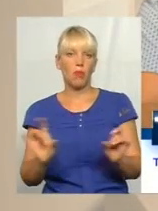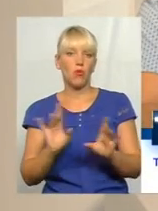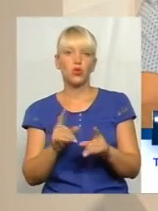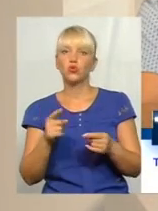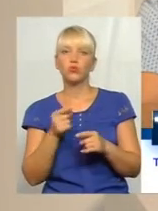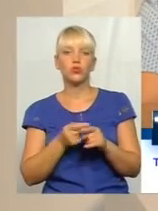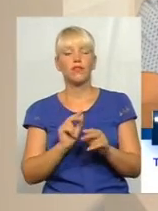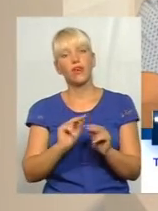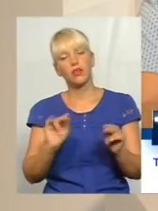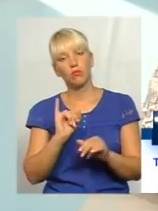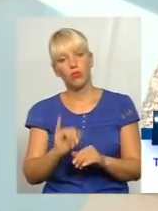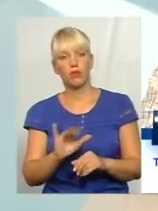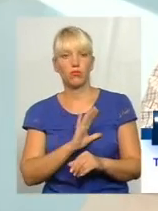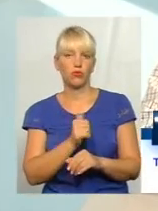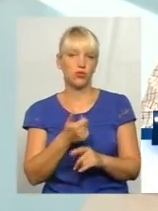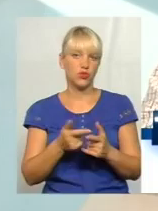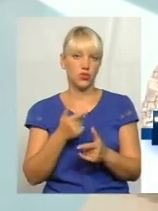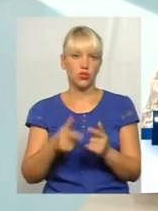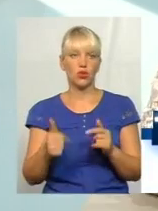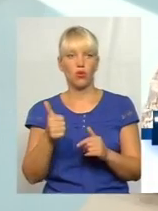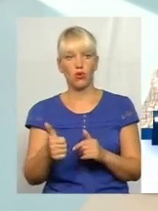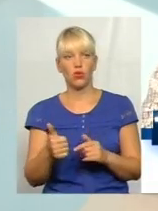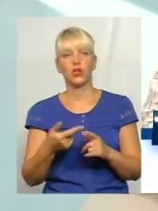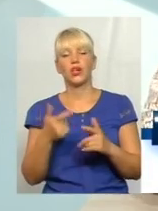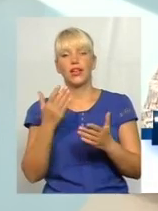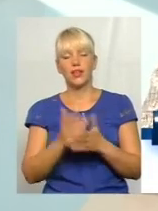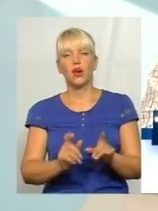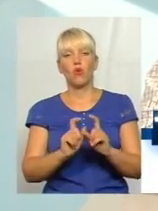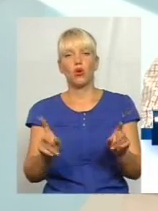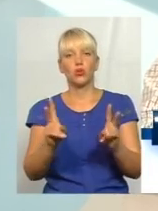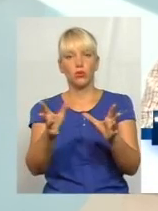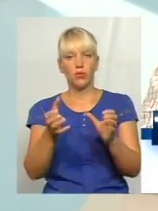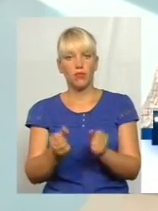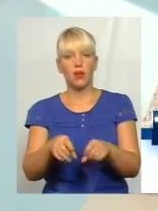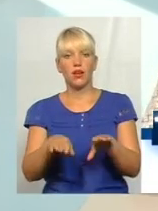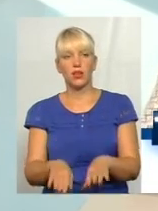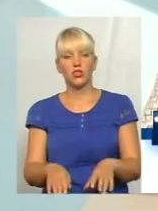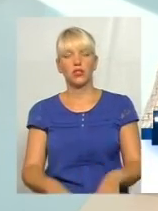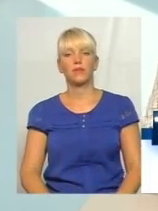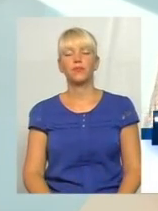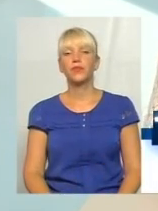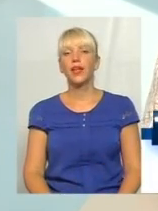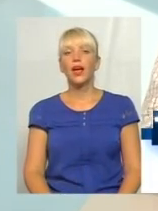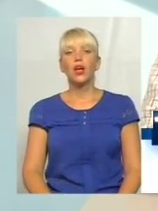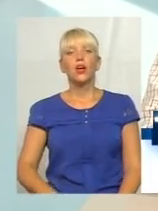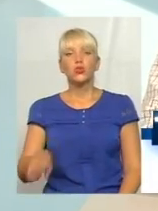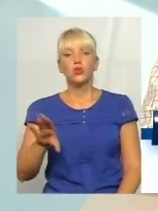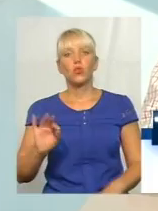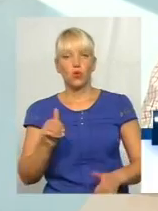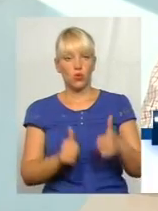там ну був хороший чи не був ну тобто є орган який приймає рішення щодо того щодо конкурсів